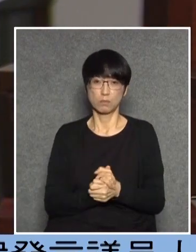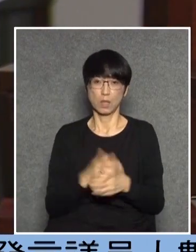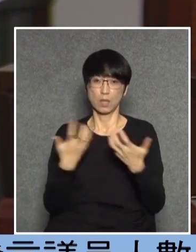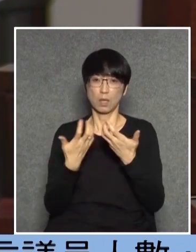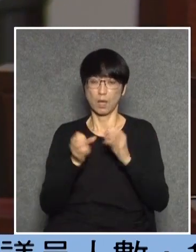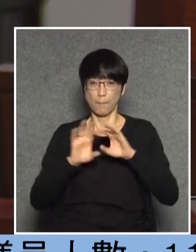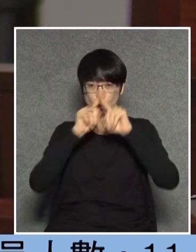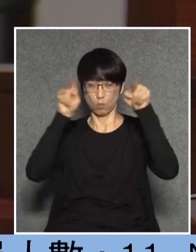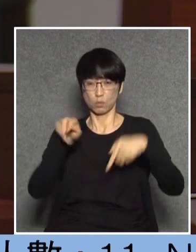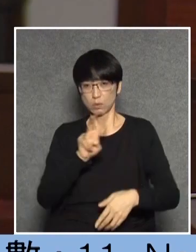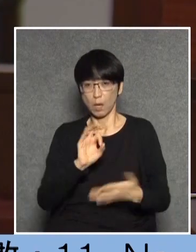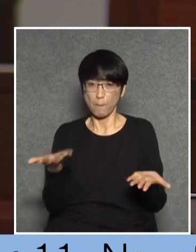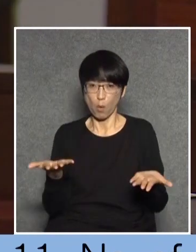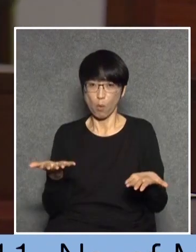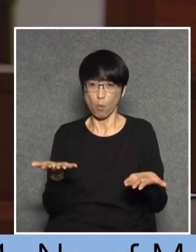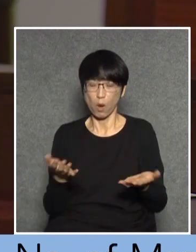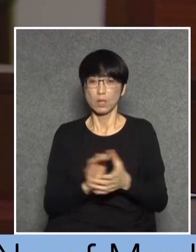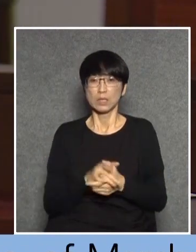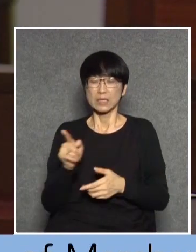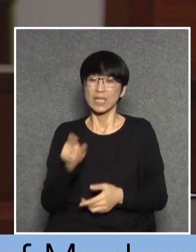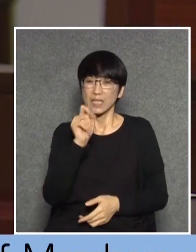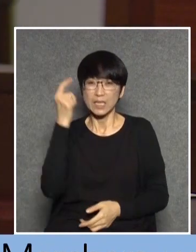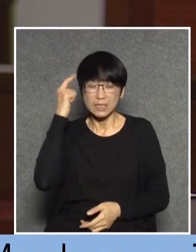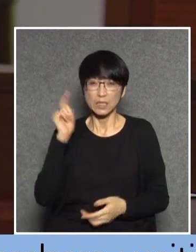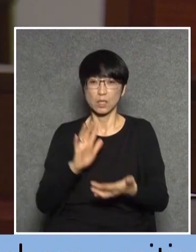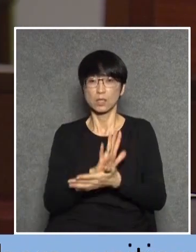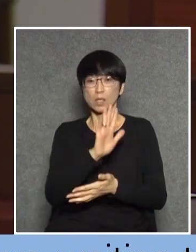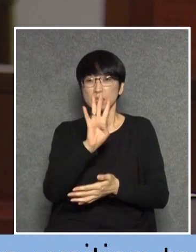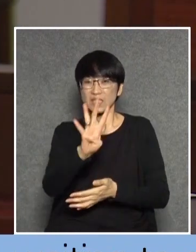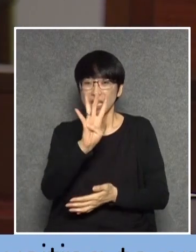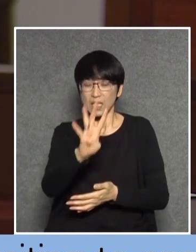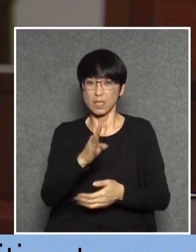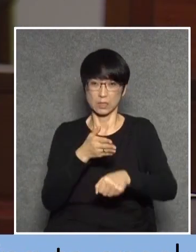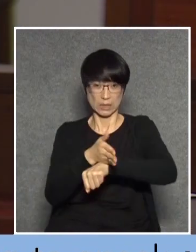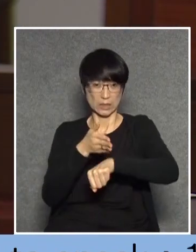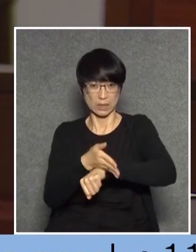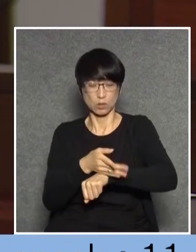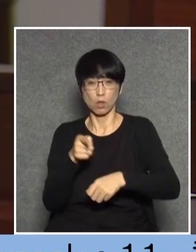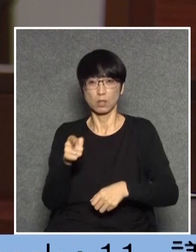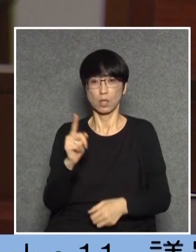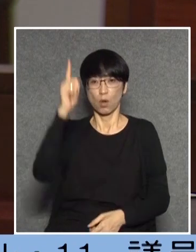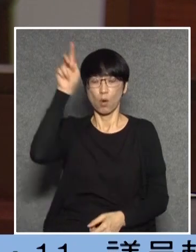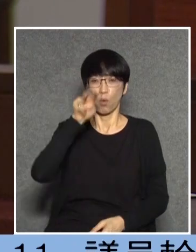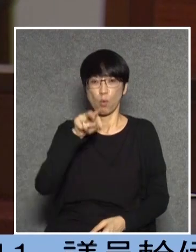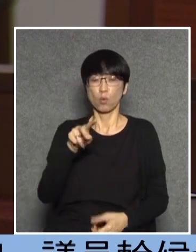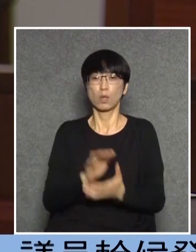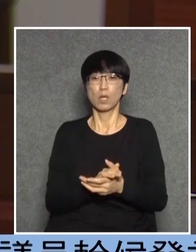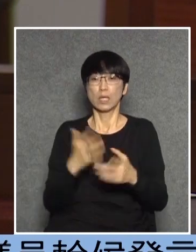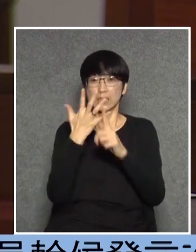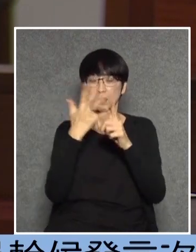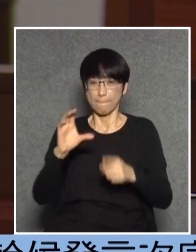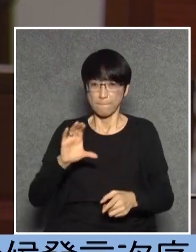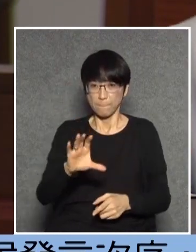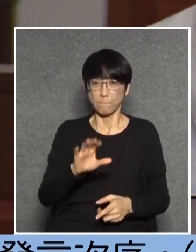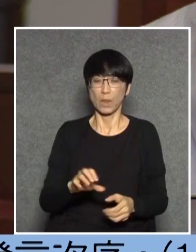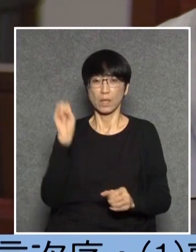报告来看，这个真的知事体大嘛，延迟了四年，你知道问题多大，这一套空管系统你拿这些钱，这15亿基本上是扔落